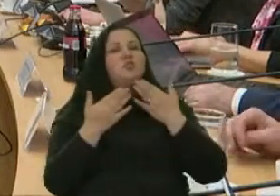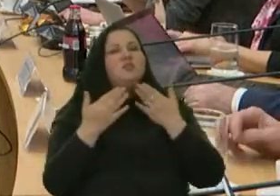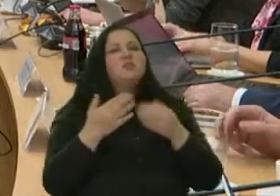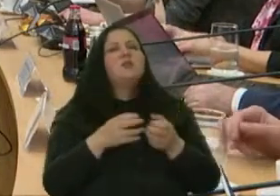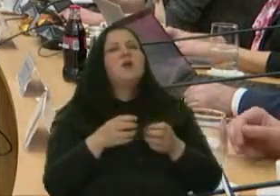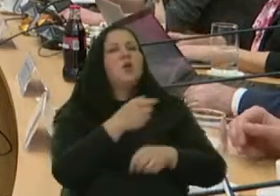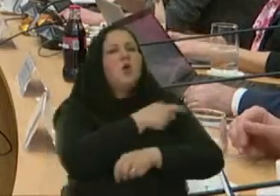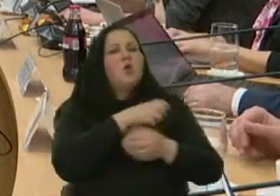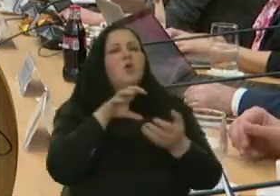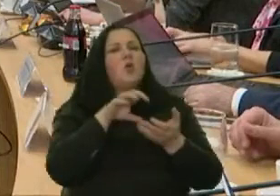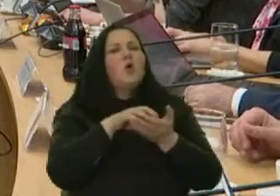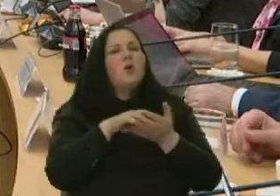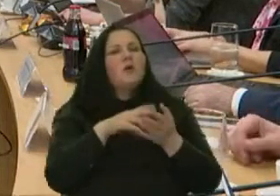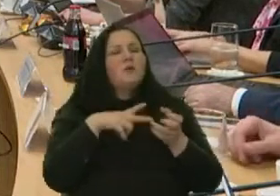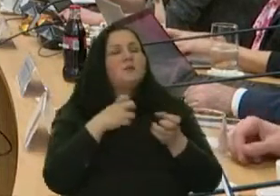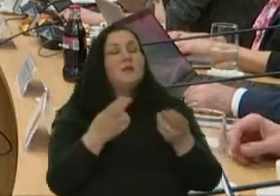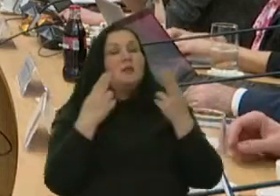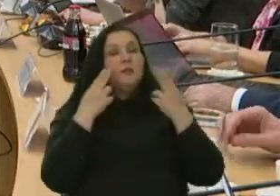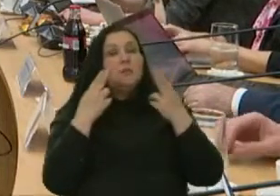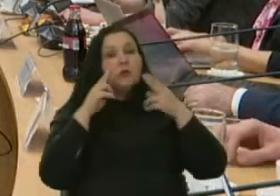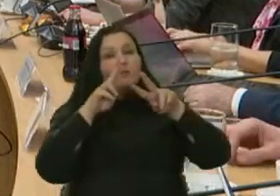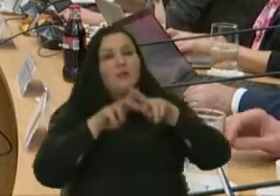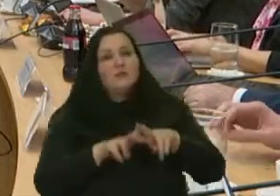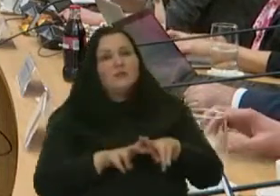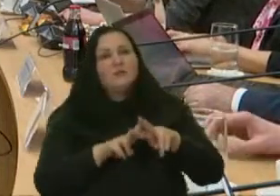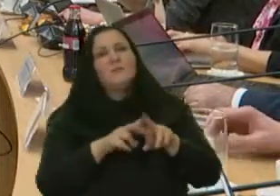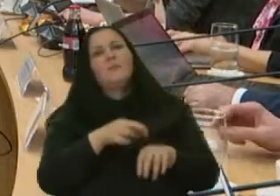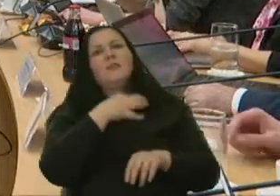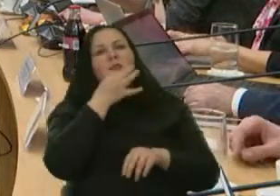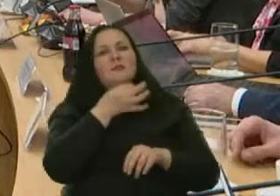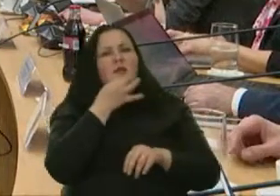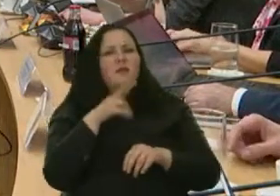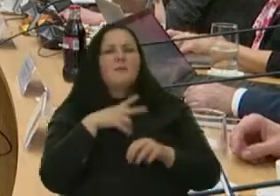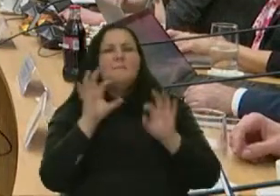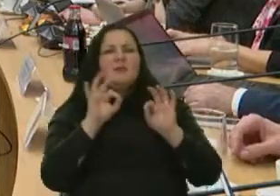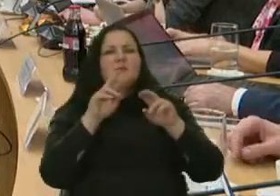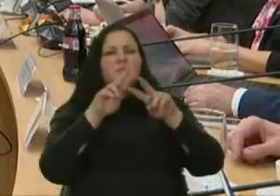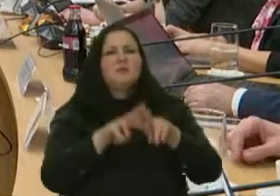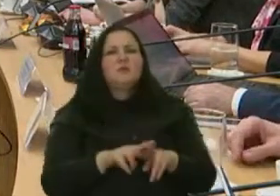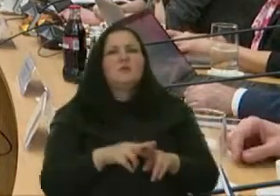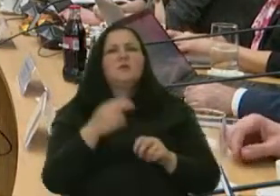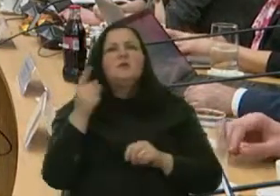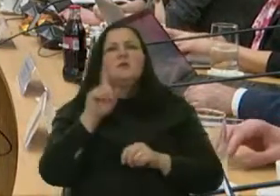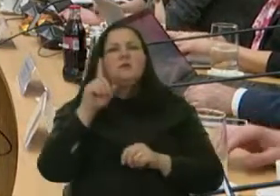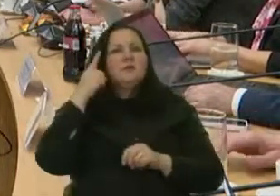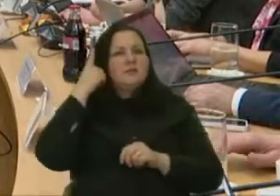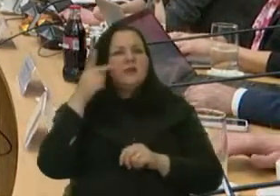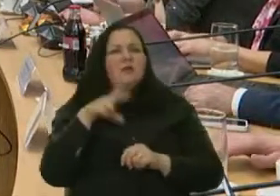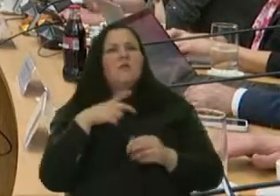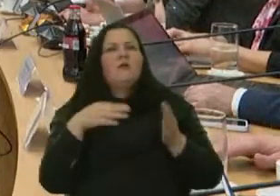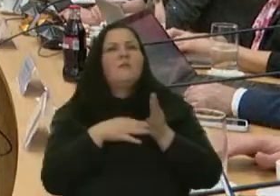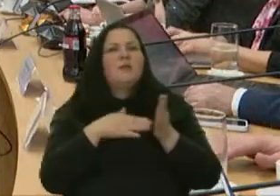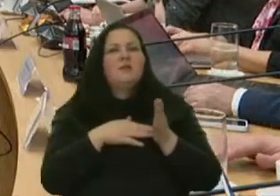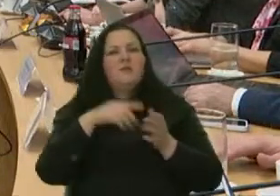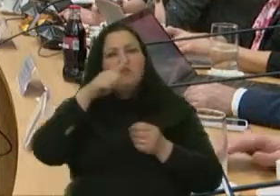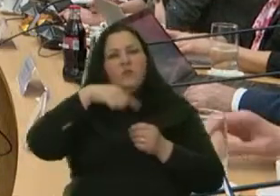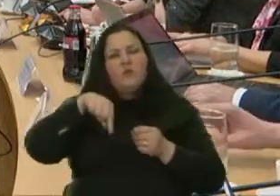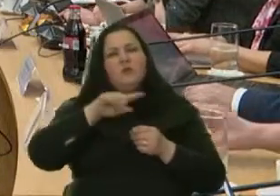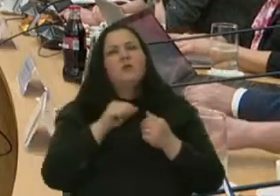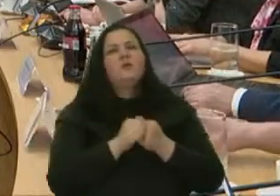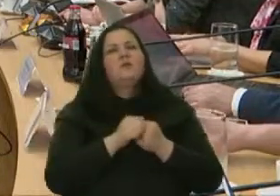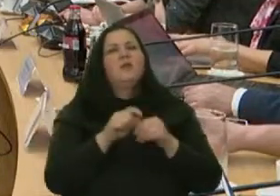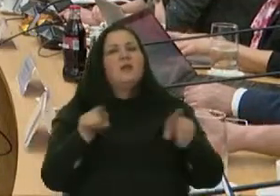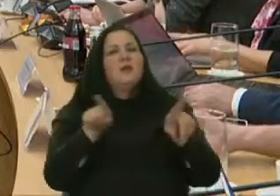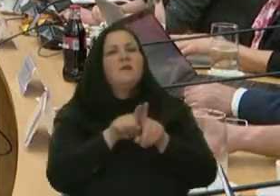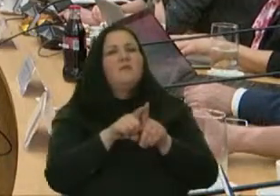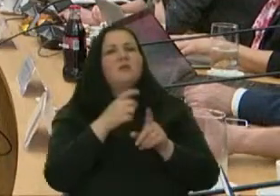local pentru că important să rămână declarațiile e bine să rămână pentru că nu se știe când vom avea nevoie de ele după cum De exemplu s a